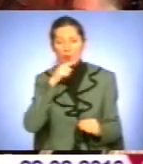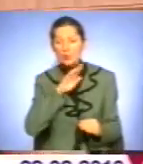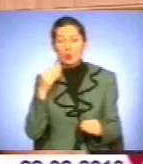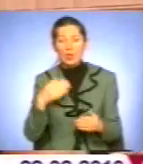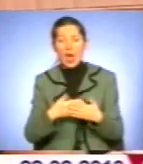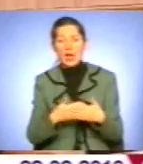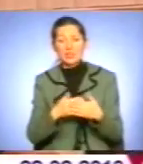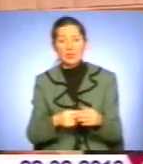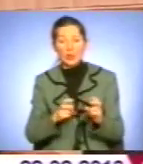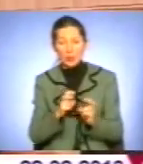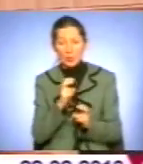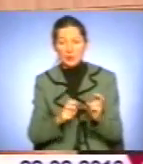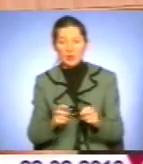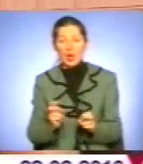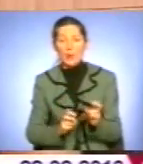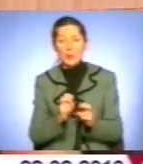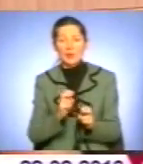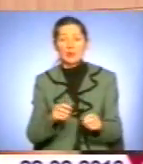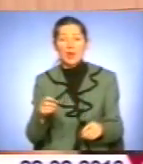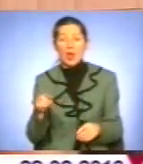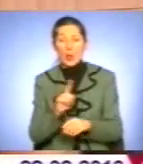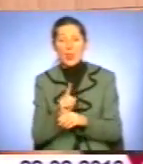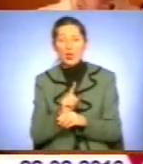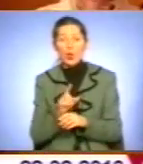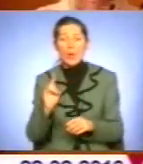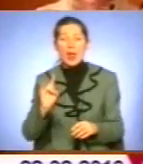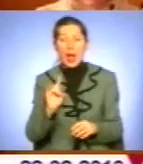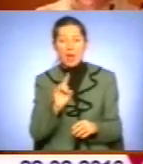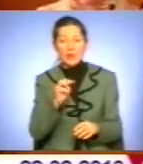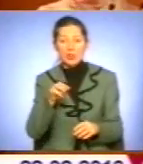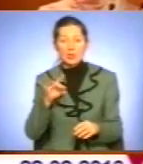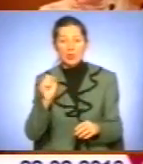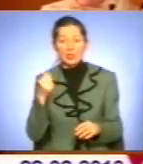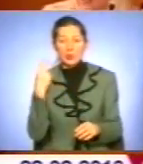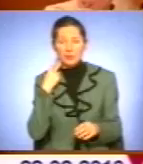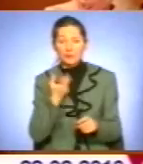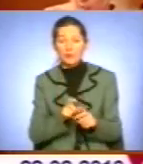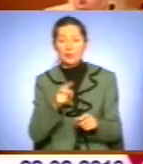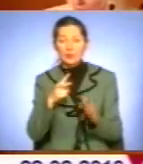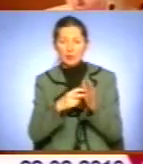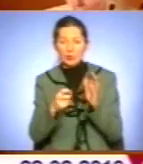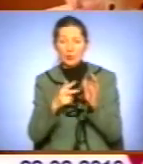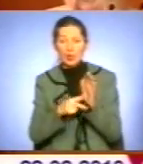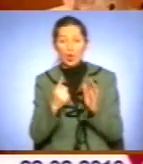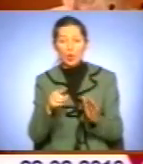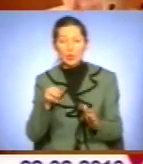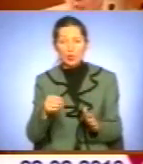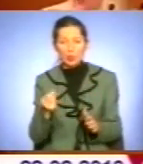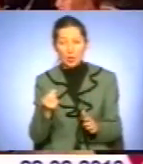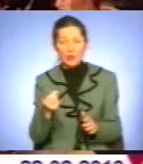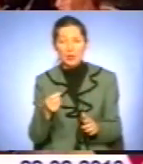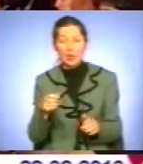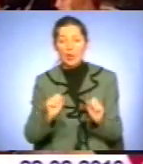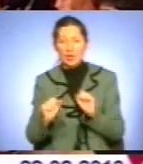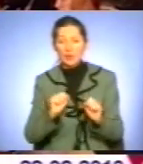підприємствах. Підприємство «Тернопіль-Авіатранс» заборгувало працівникам понад 781 тисячу гривень. Керівник сподівається, що